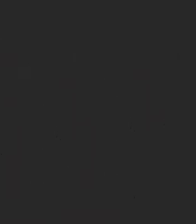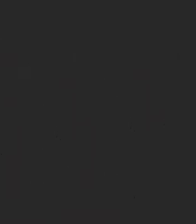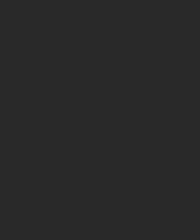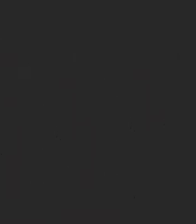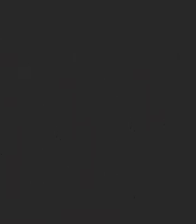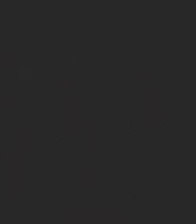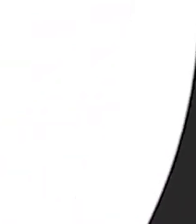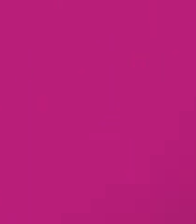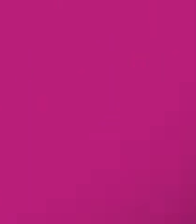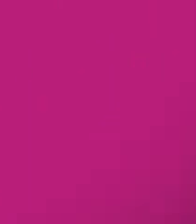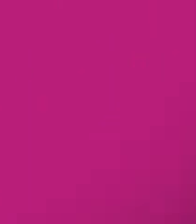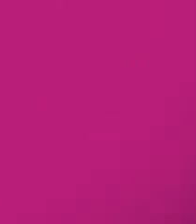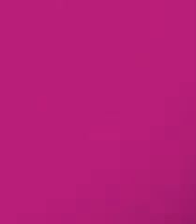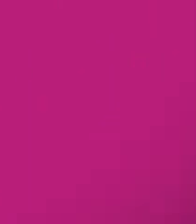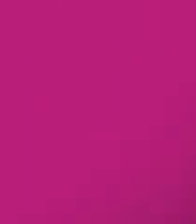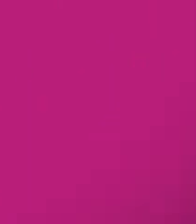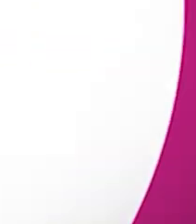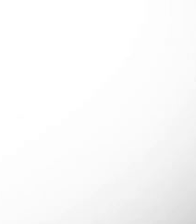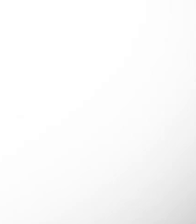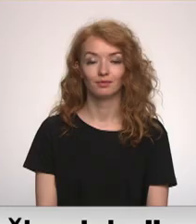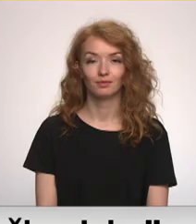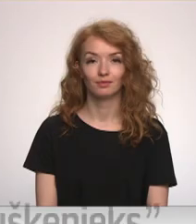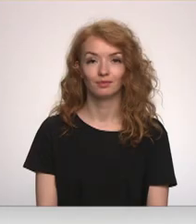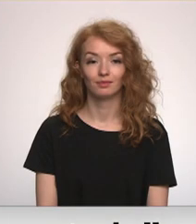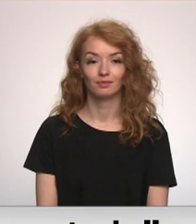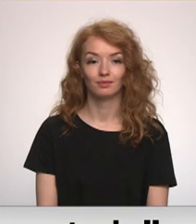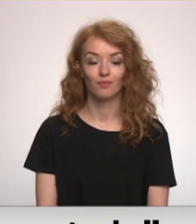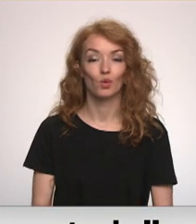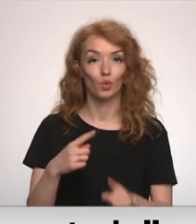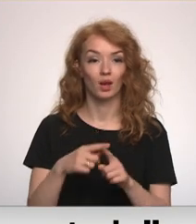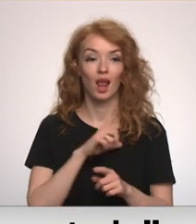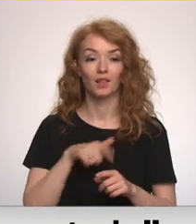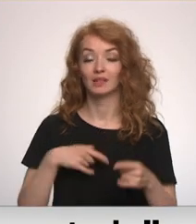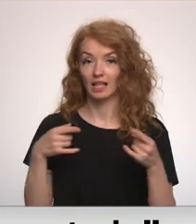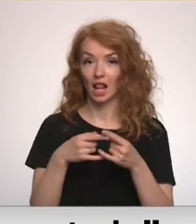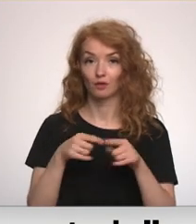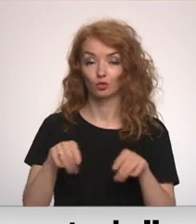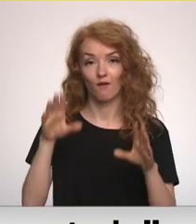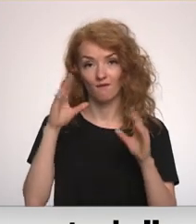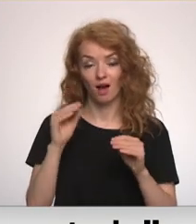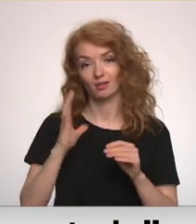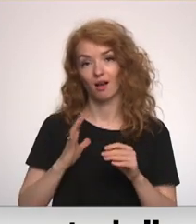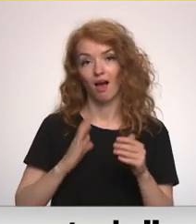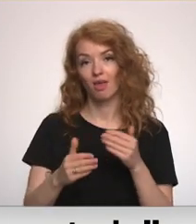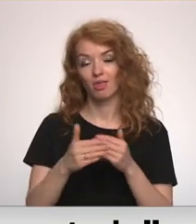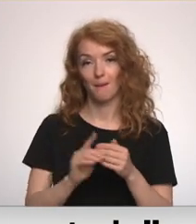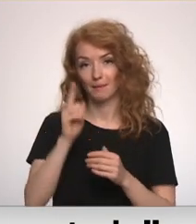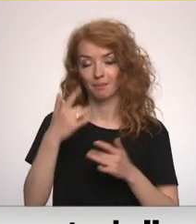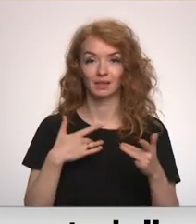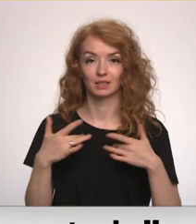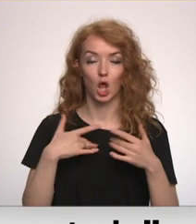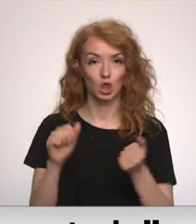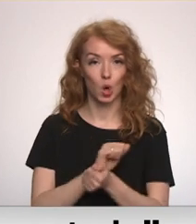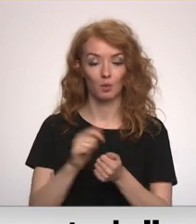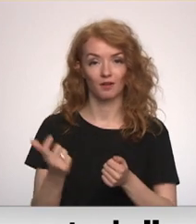Re, viss ēters ir te! Un Latvijas televīzijā šovakar ir gaidāma pirmizrāde dokumentālajai